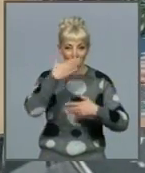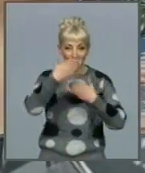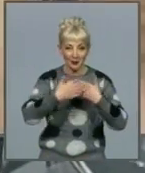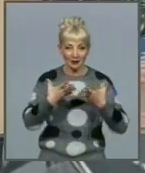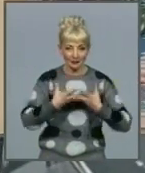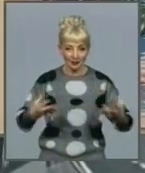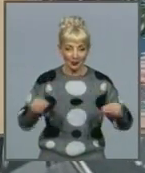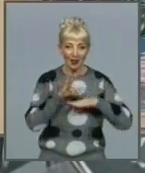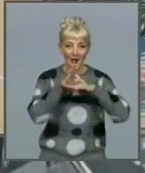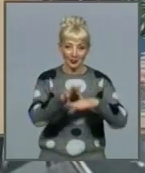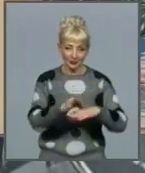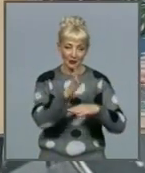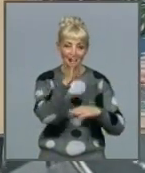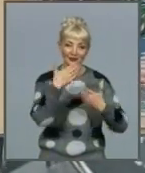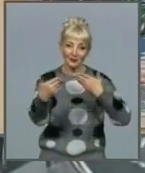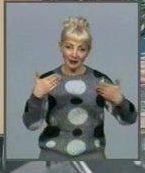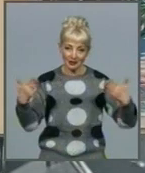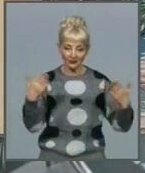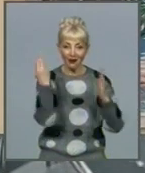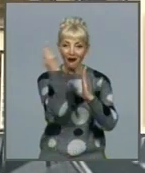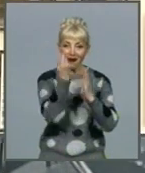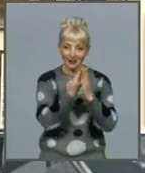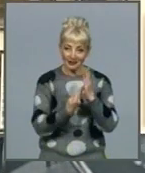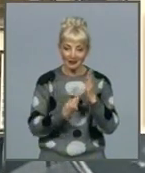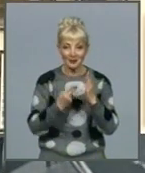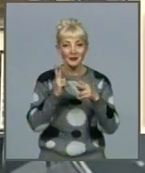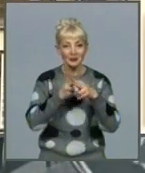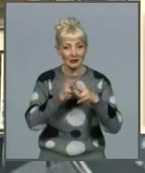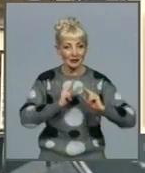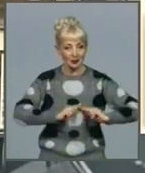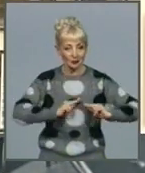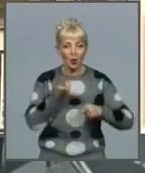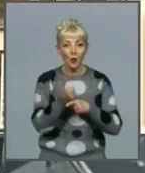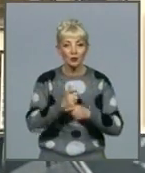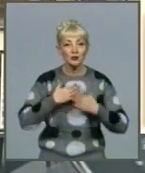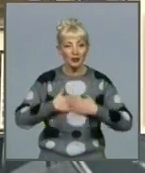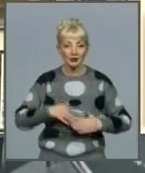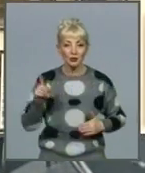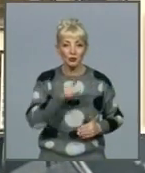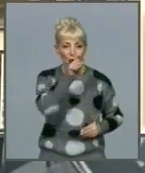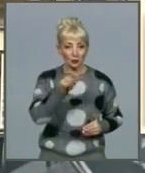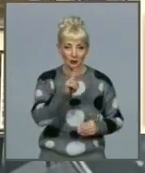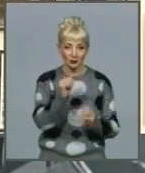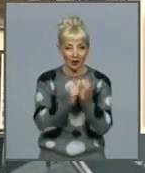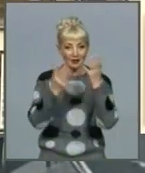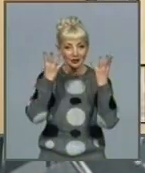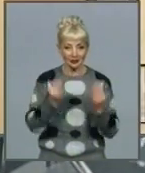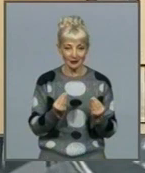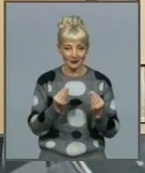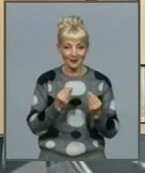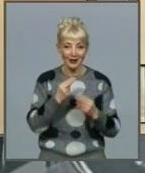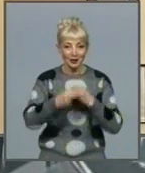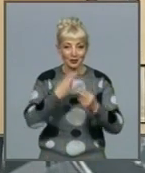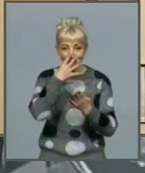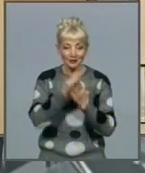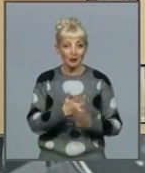вернісаж картин медичних працівників. Дуже приємно, що люди, які кожен день через своє серце пропускають